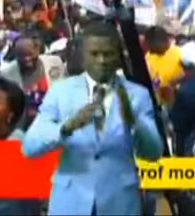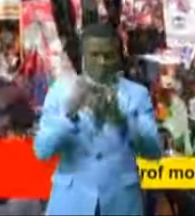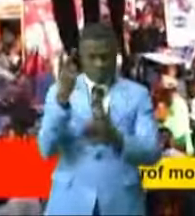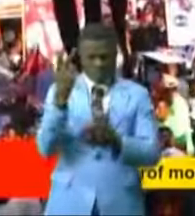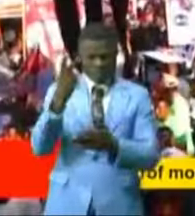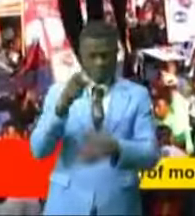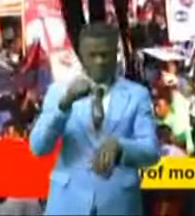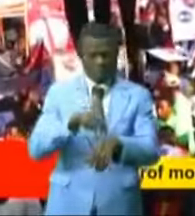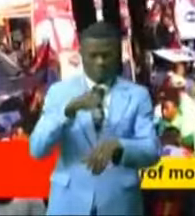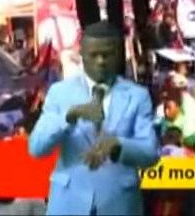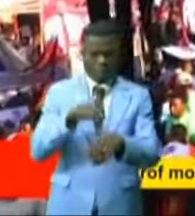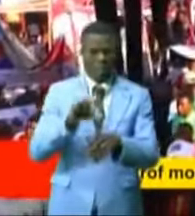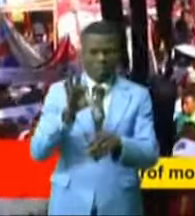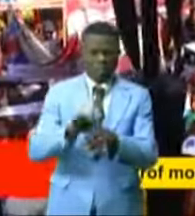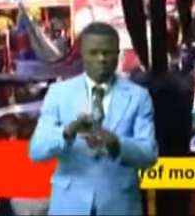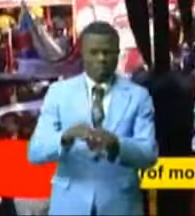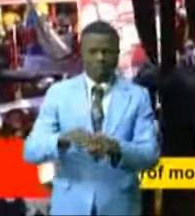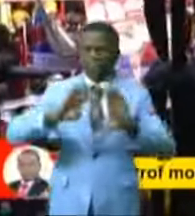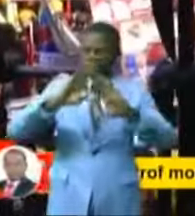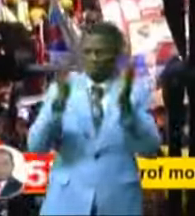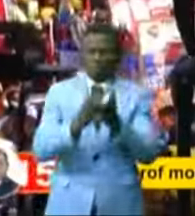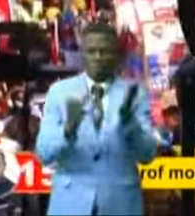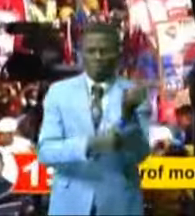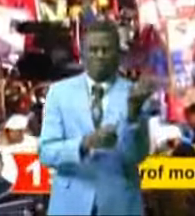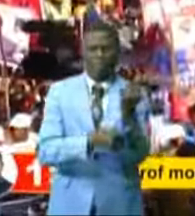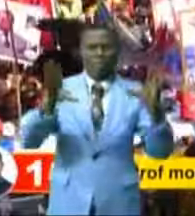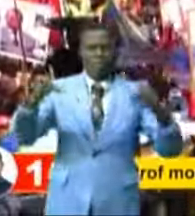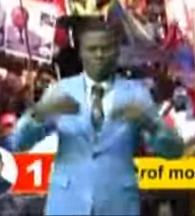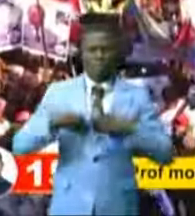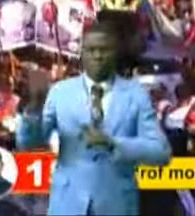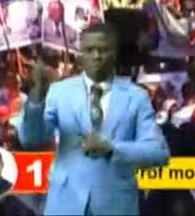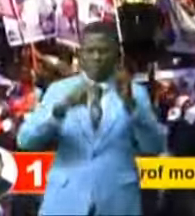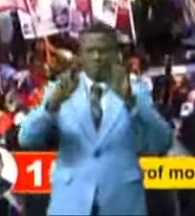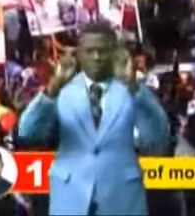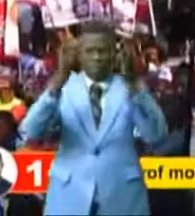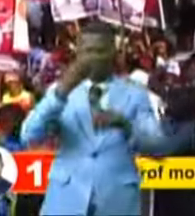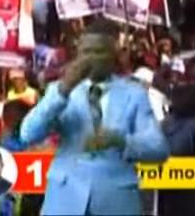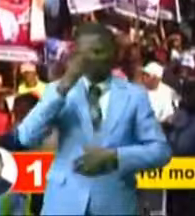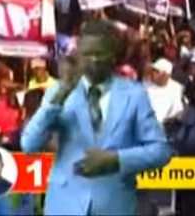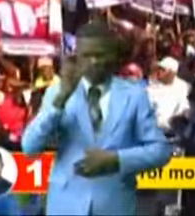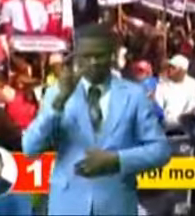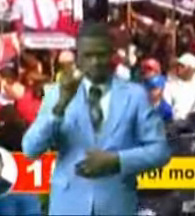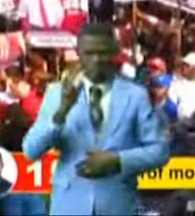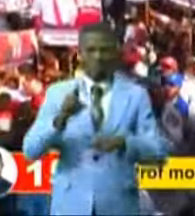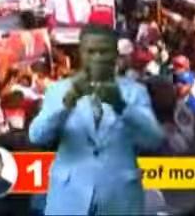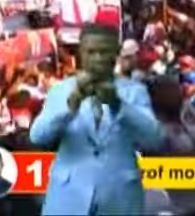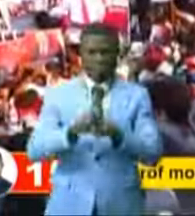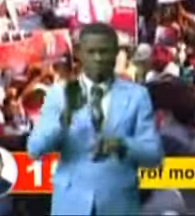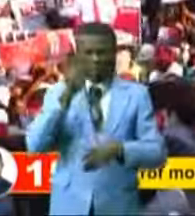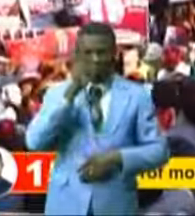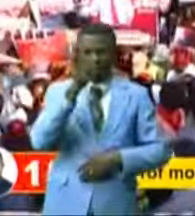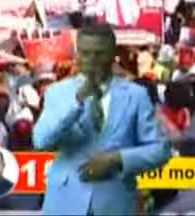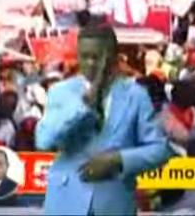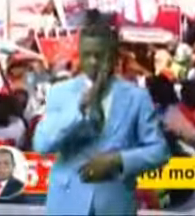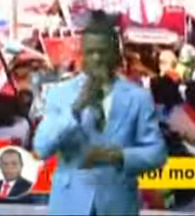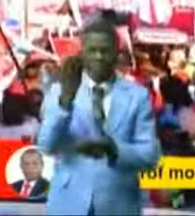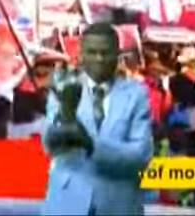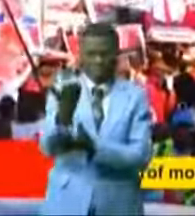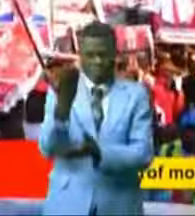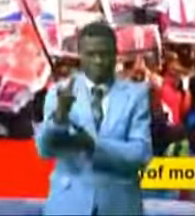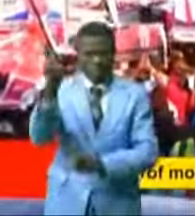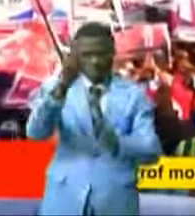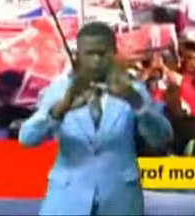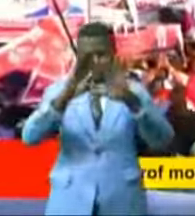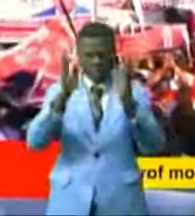Deuxième mandat, message accueilli avec enthousiasme par la population de Bukavu. Aki Modeste Bahati a également demandé